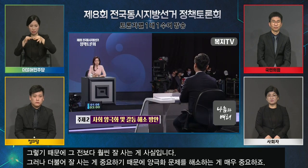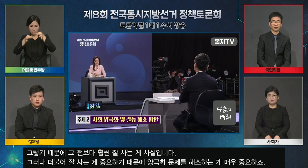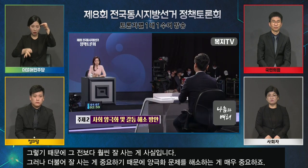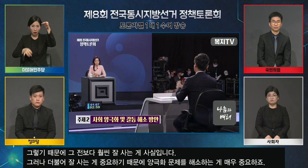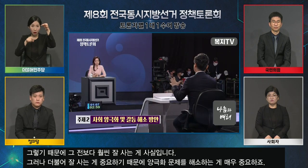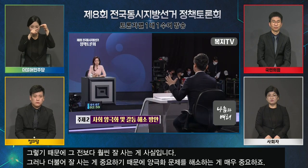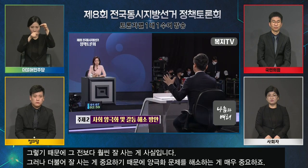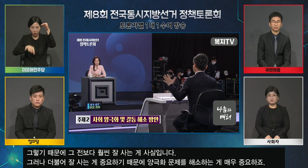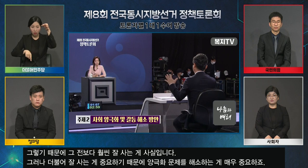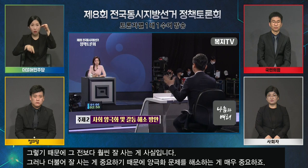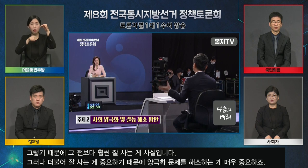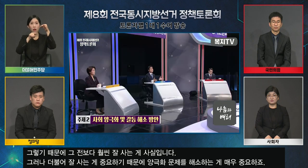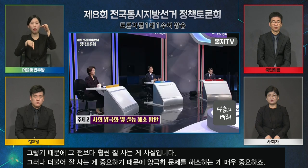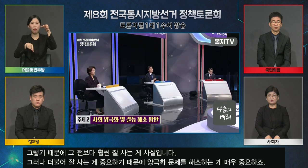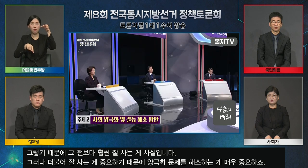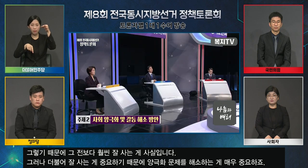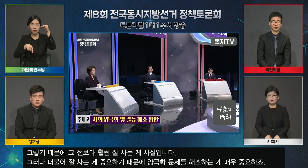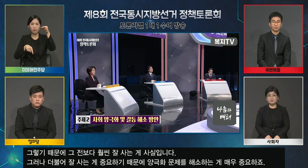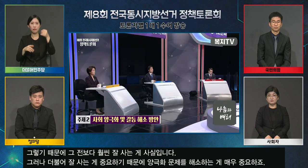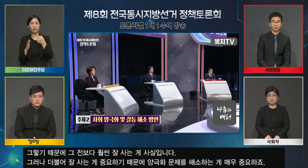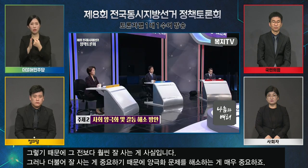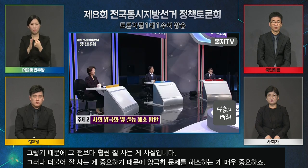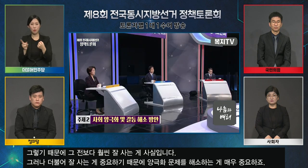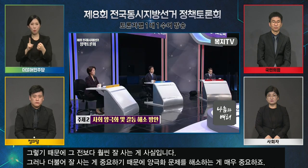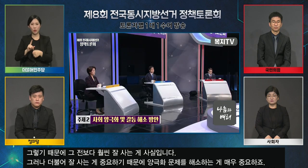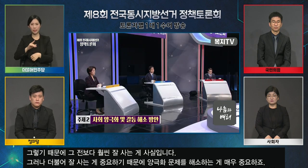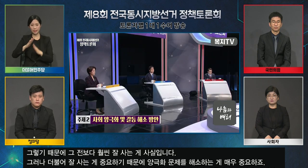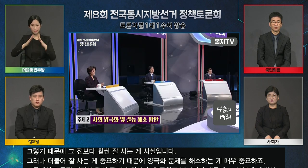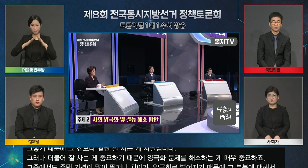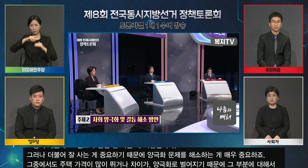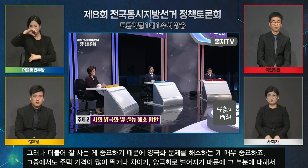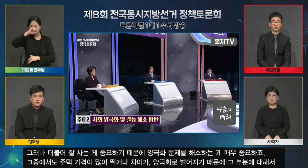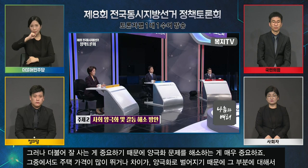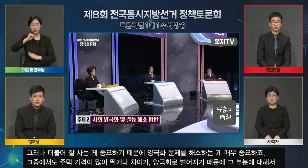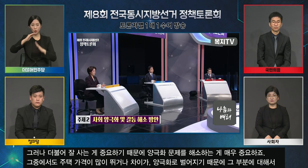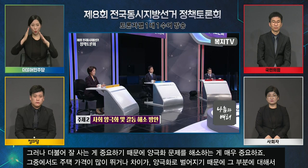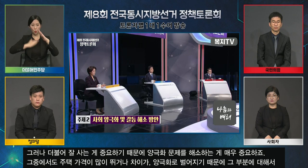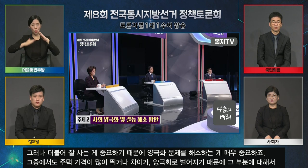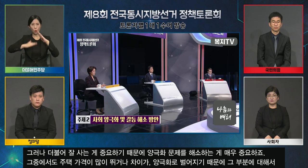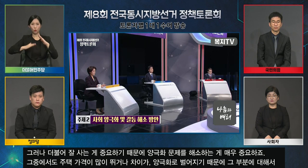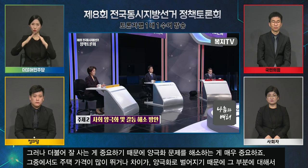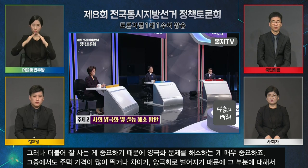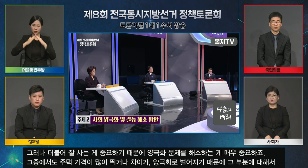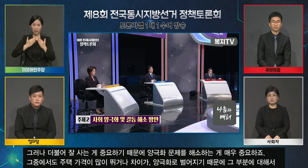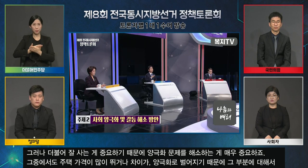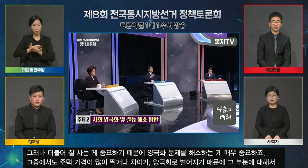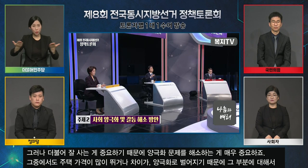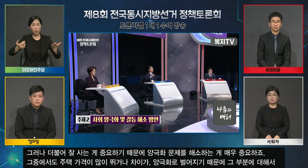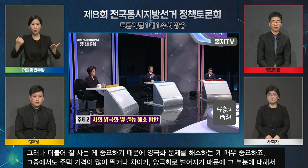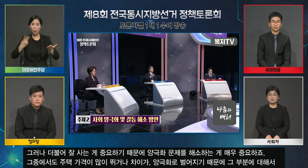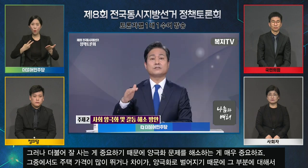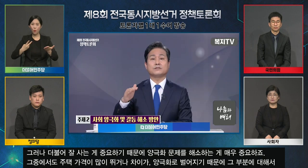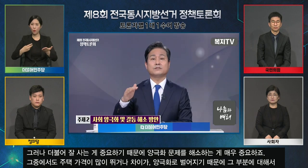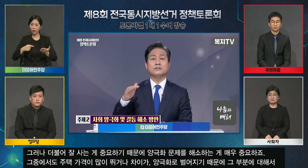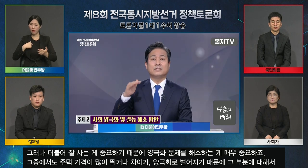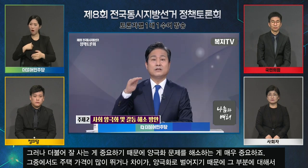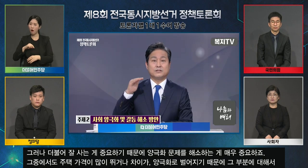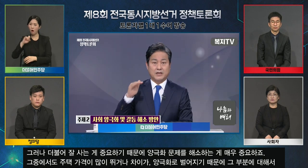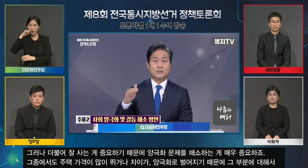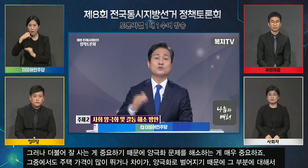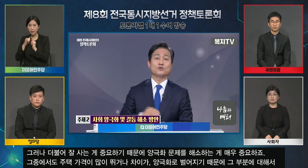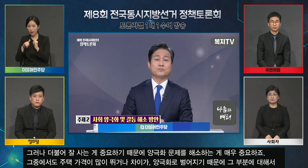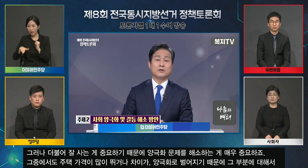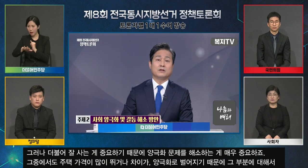대해서 양질의 공공주택과 서민을 위한 주택 공급을 위해서 다주택자에 대해서는